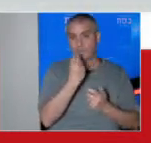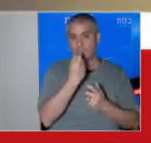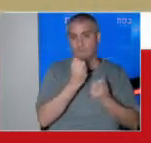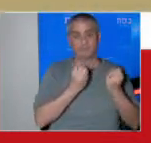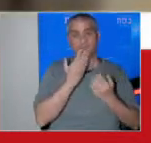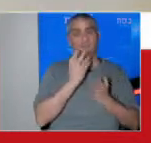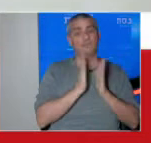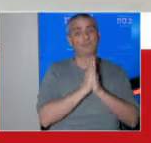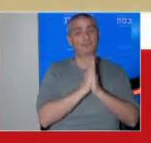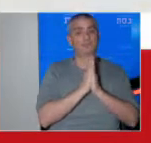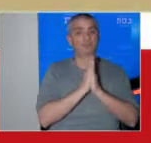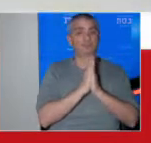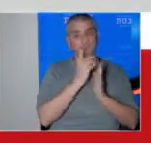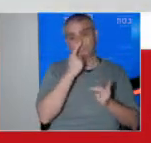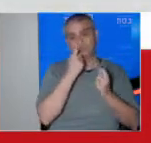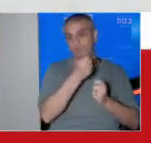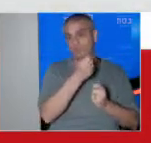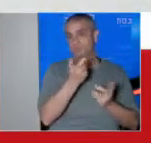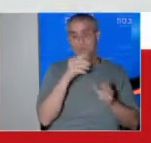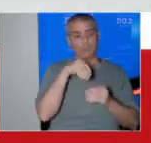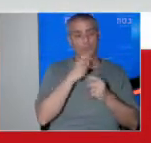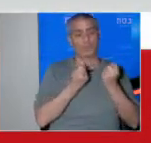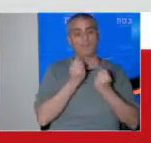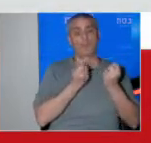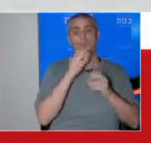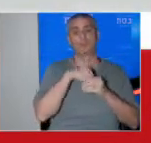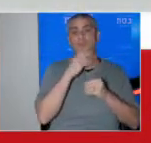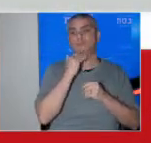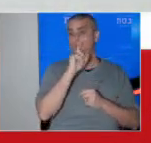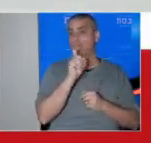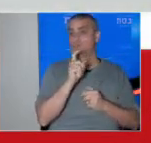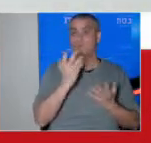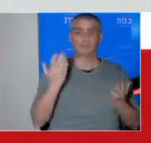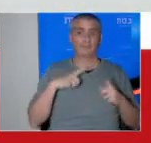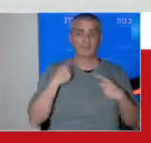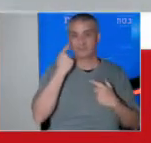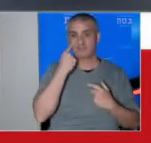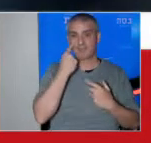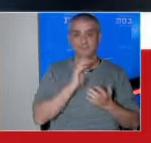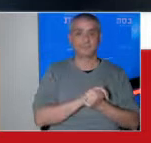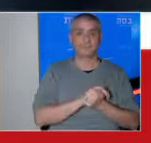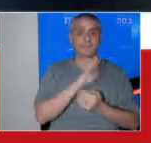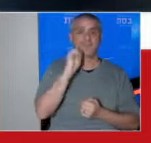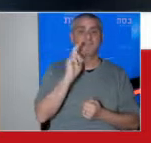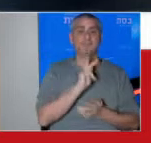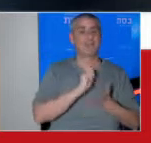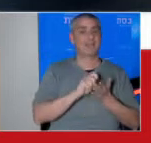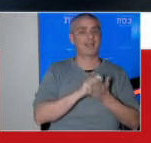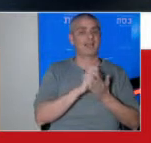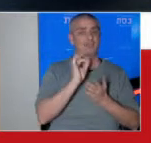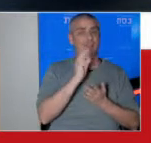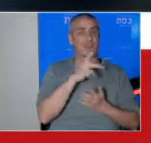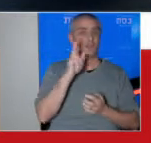יוצרים ישראלים מבקשים את זה, לחייב להפיק תוכן ישראלי, כן, יכול להיות, נחיה ונראה. יפה, מירב קריסטל, כתבת הצרכנות